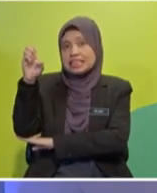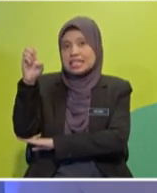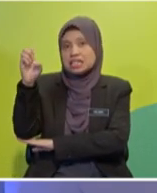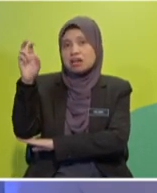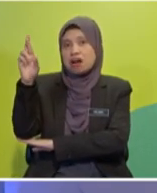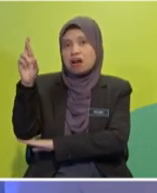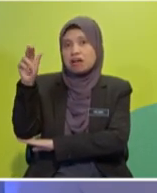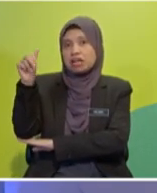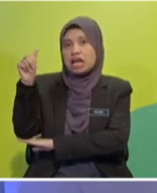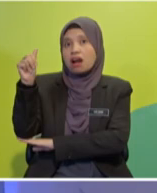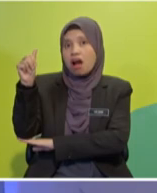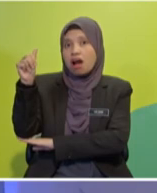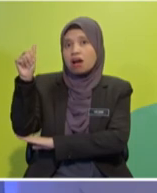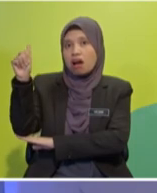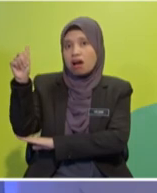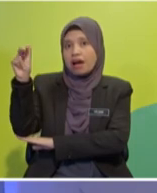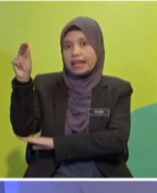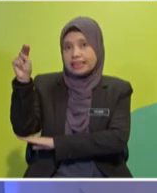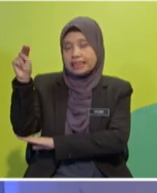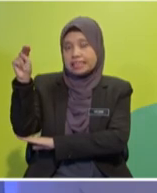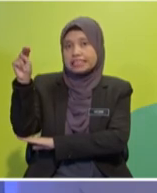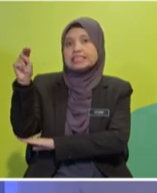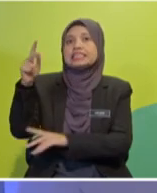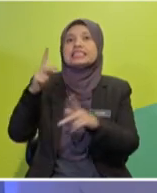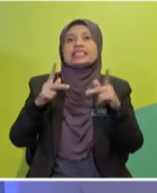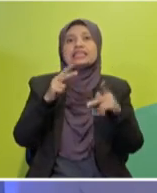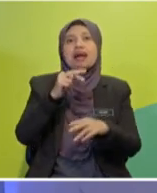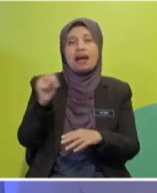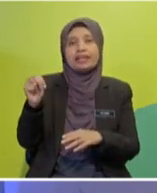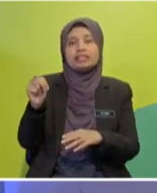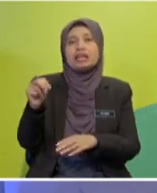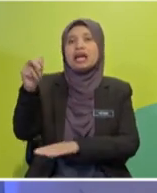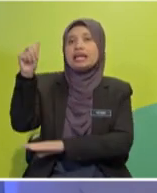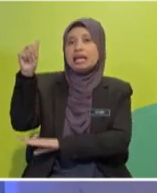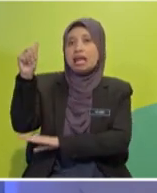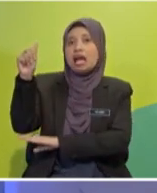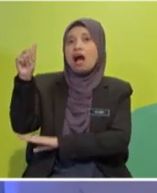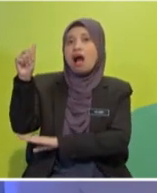A-N-A-N. Kenderaan A-I-R, air.